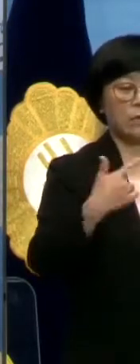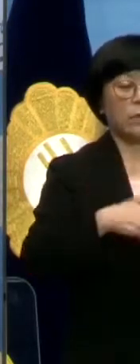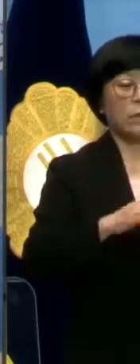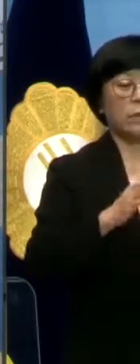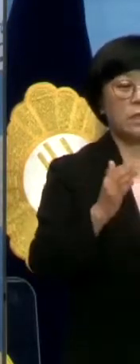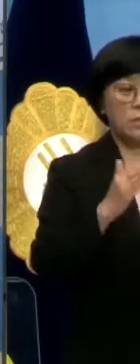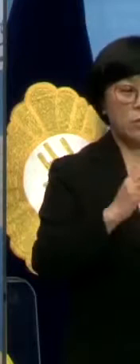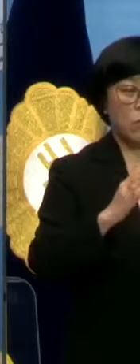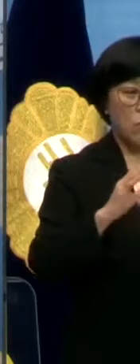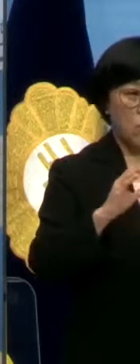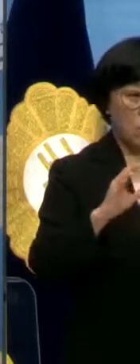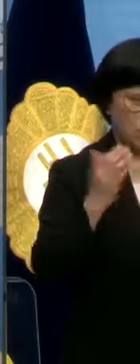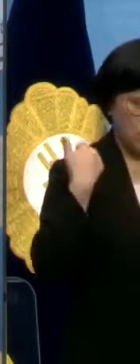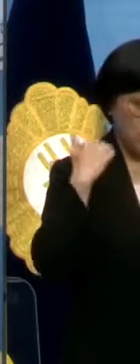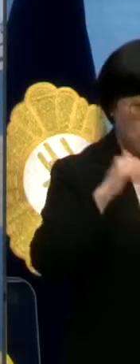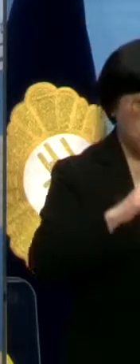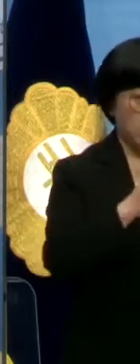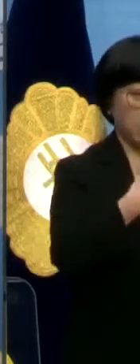댁으로 돌아가실 수 있도록